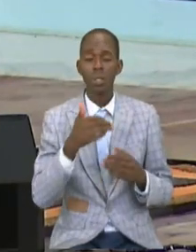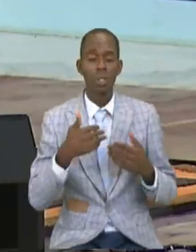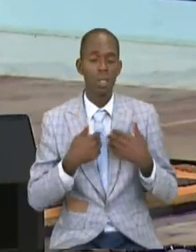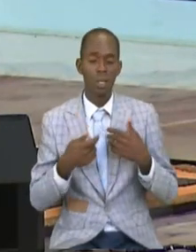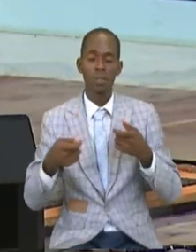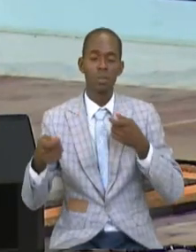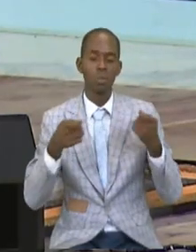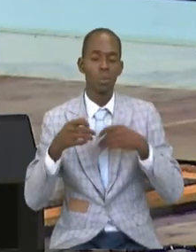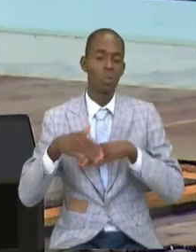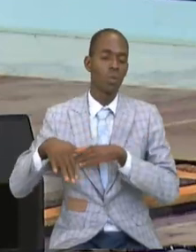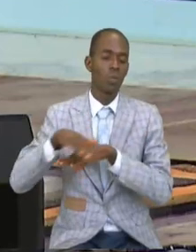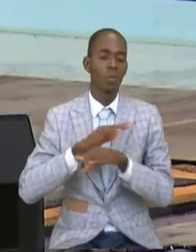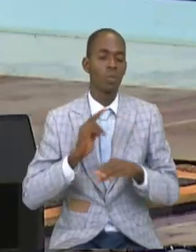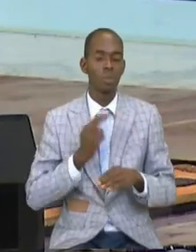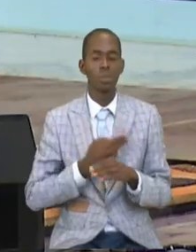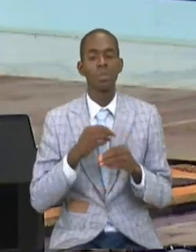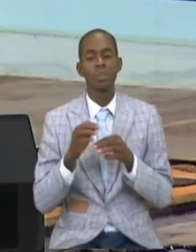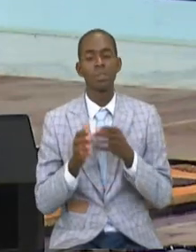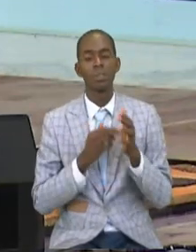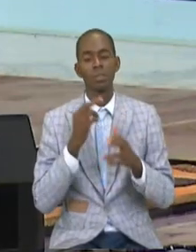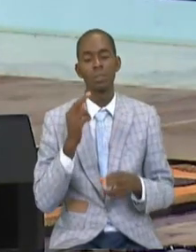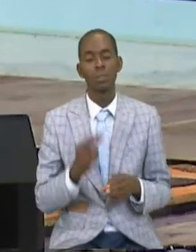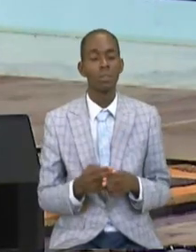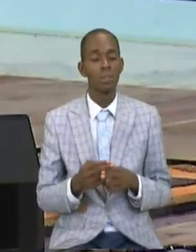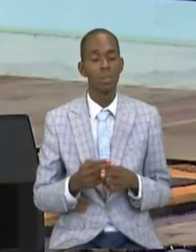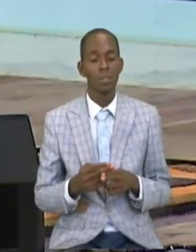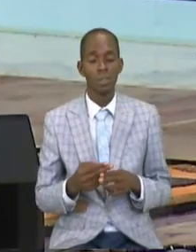Satan n'aura plus la domination sur nous.